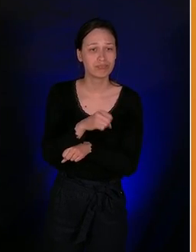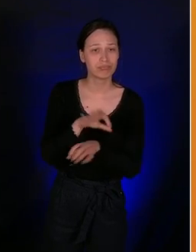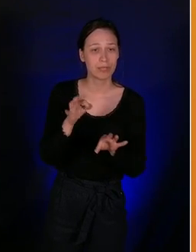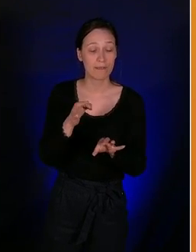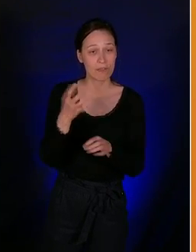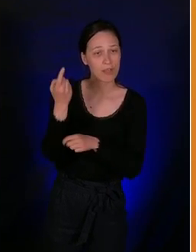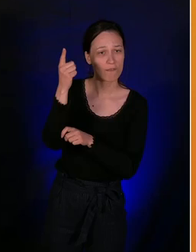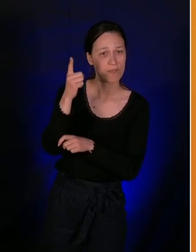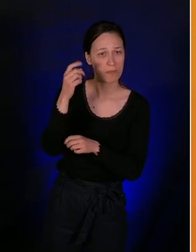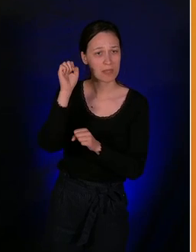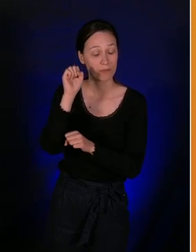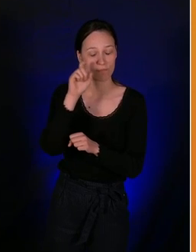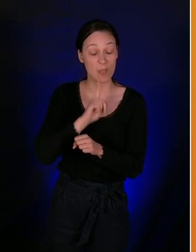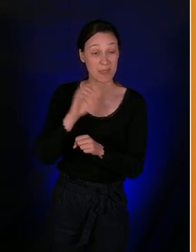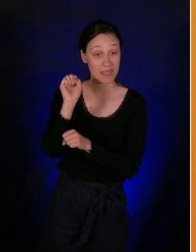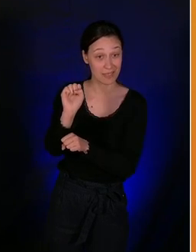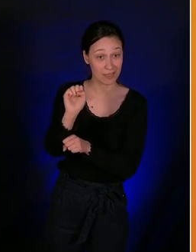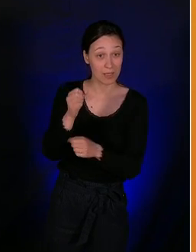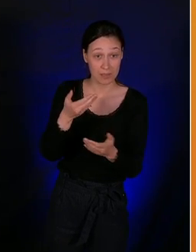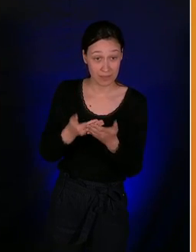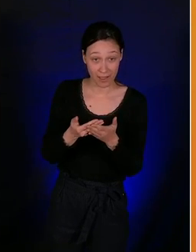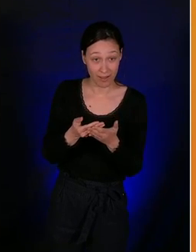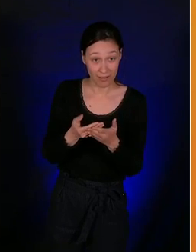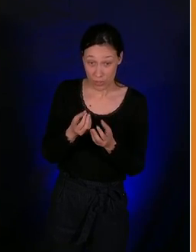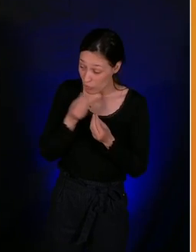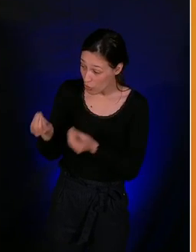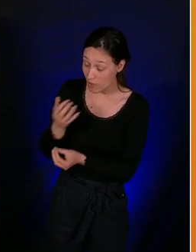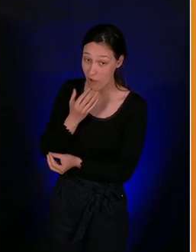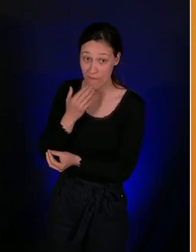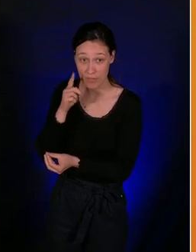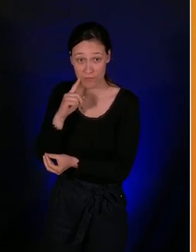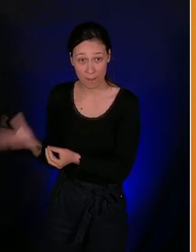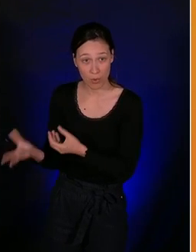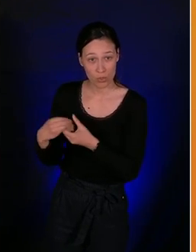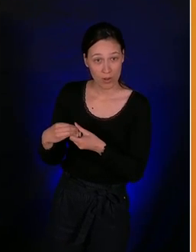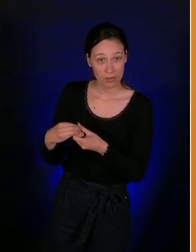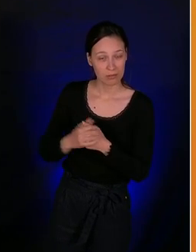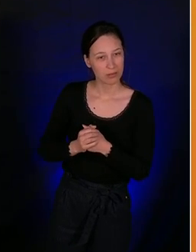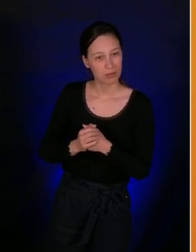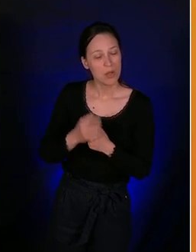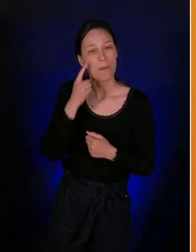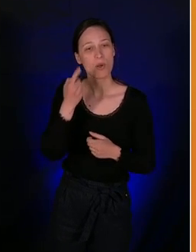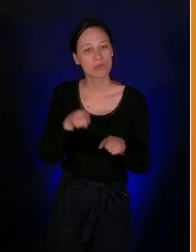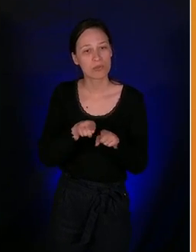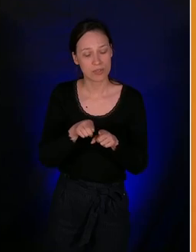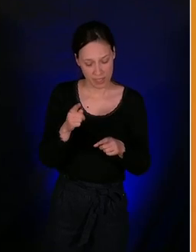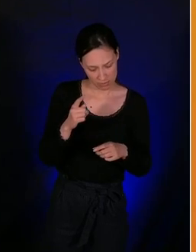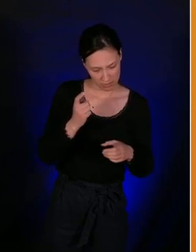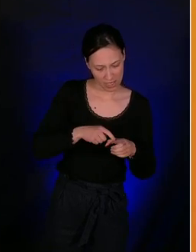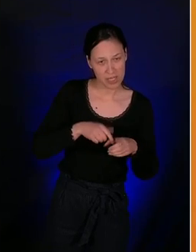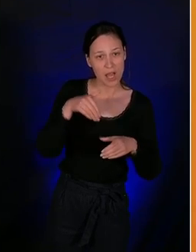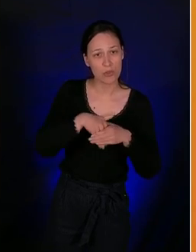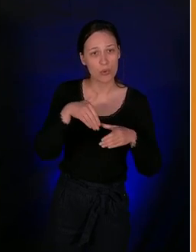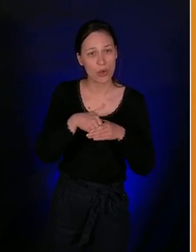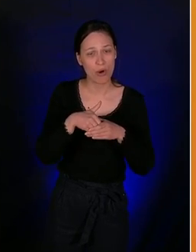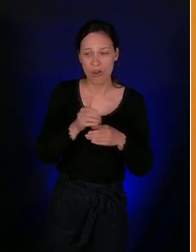rejoindre? Pensez-vous réellement qu'un syndicat où agresseurs et violeurs sont dans la complète impunité